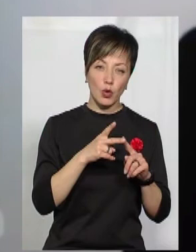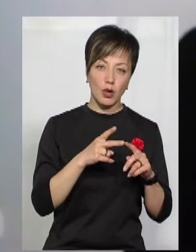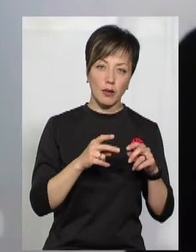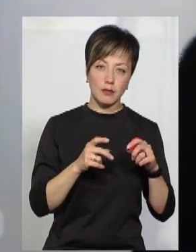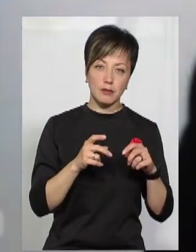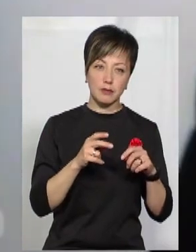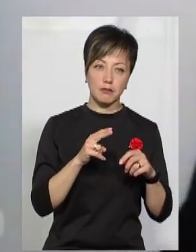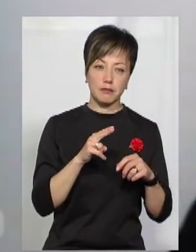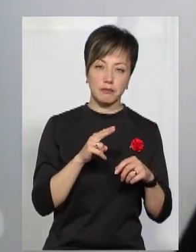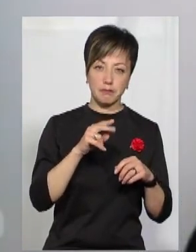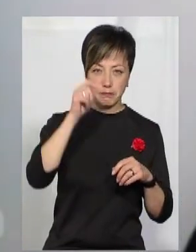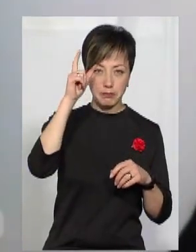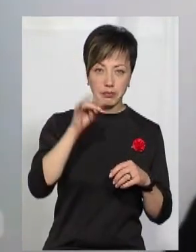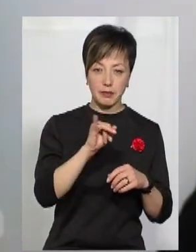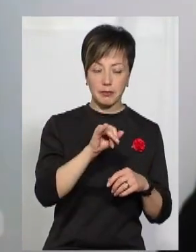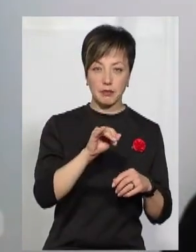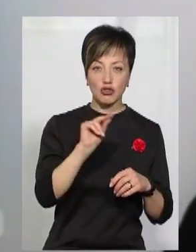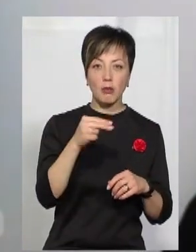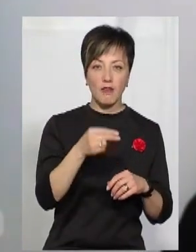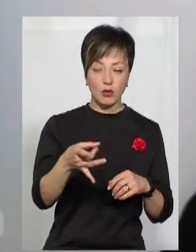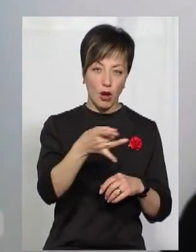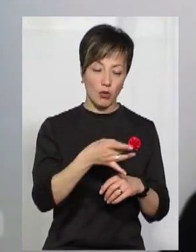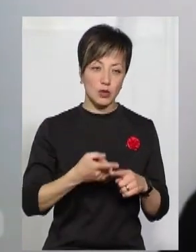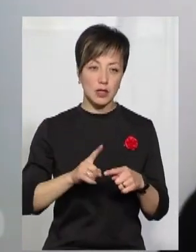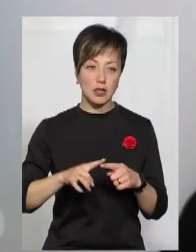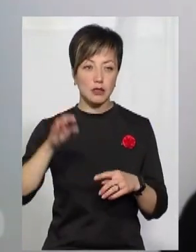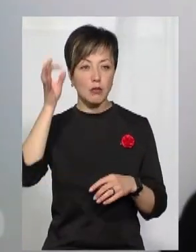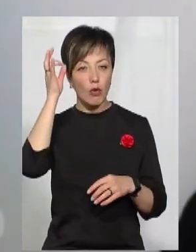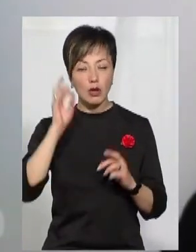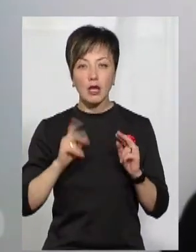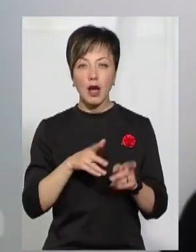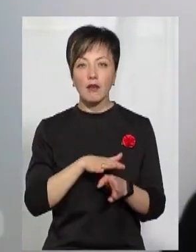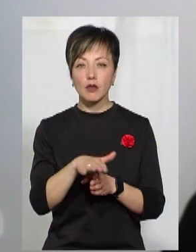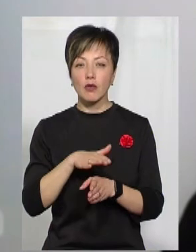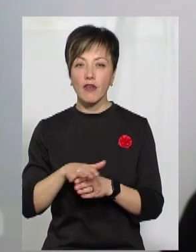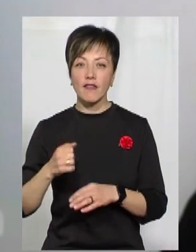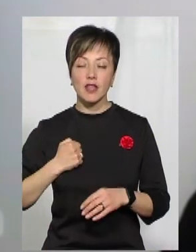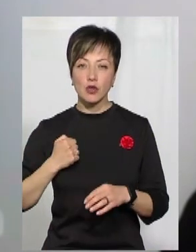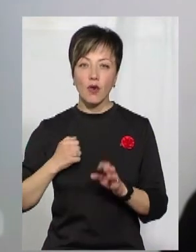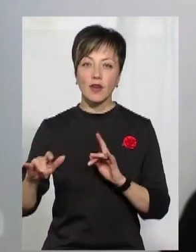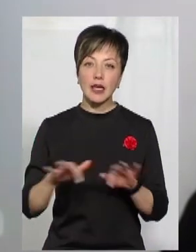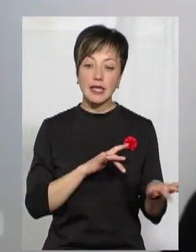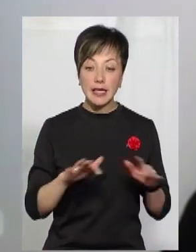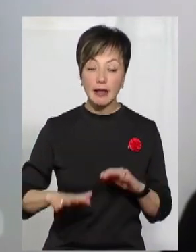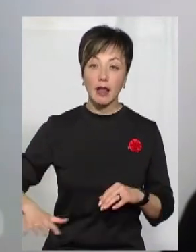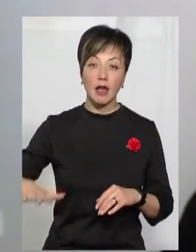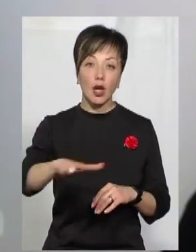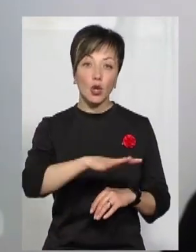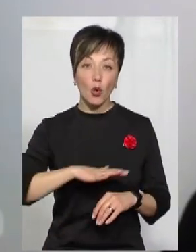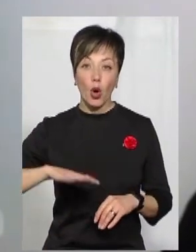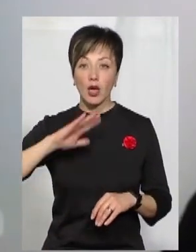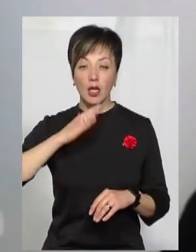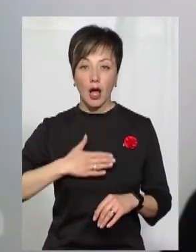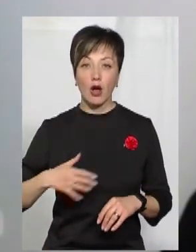підпільника Йосипа Протоцького». Це, зокрема, спогади, як відбувались перебіг військових дій на території